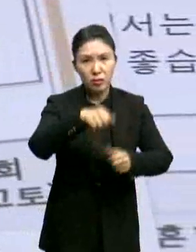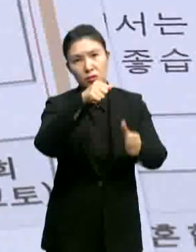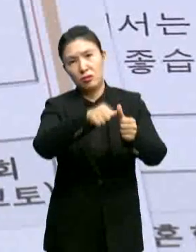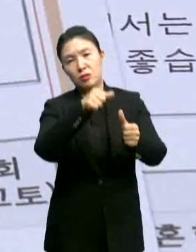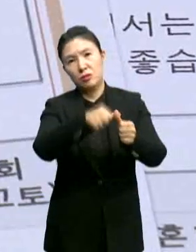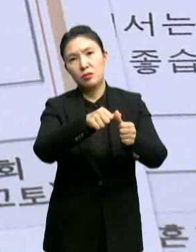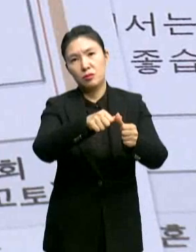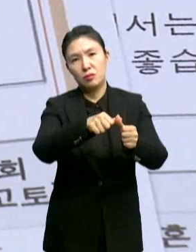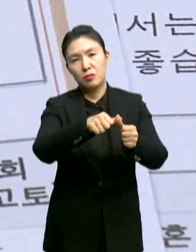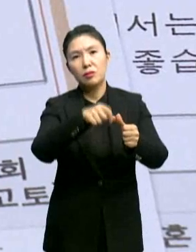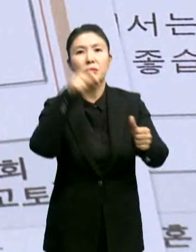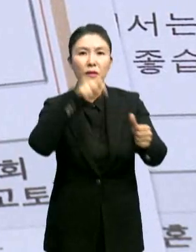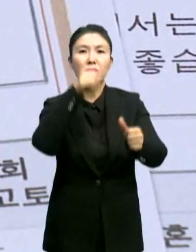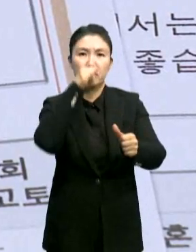이루어질 예정입니다